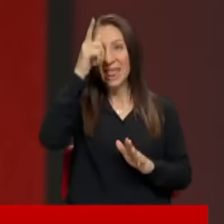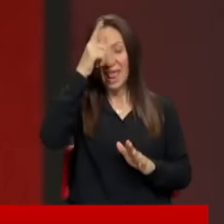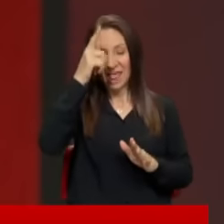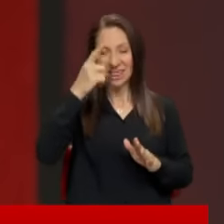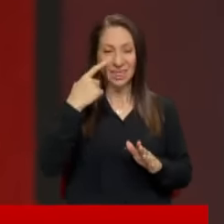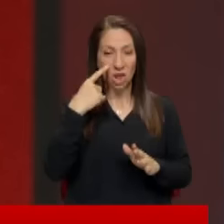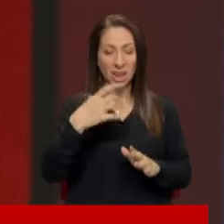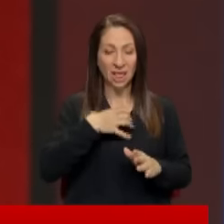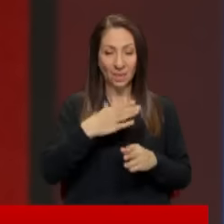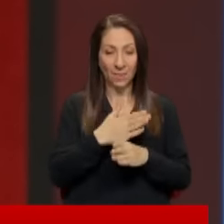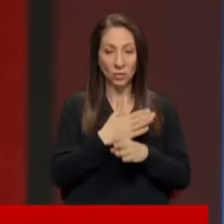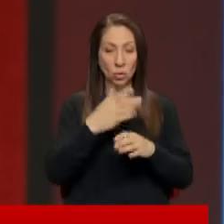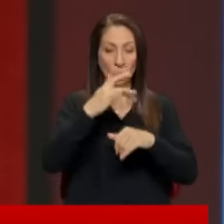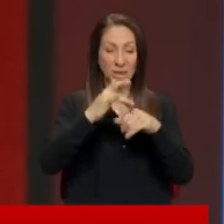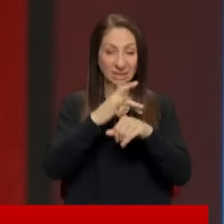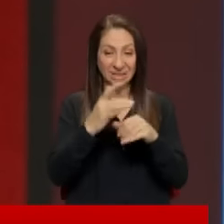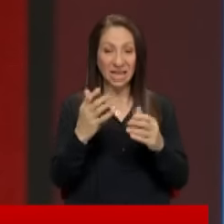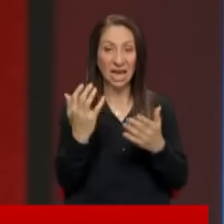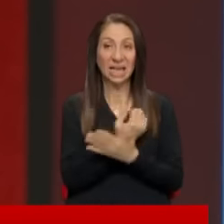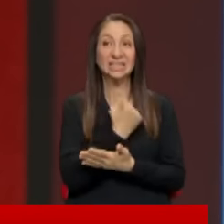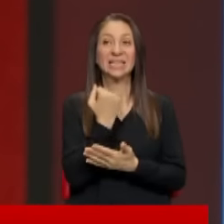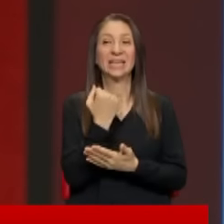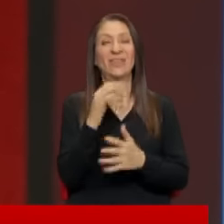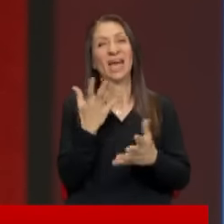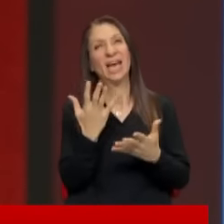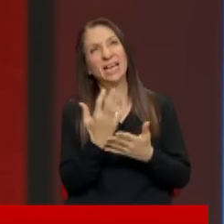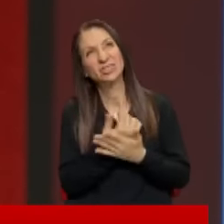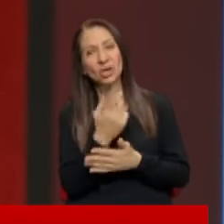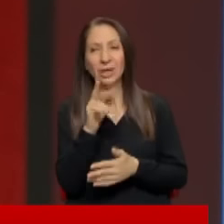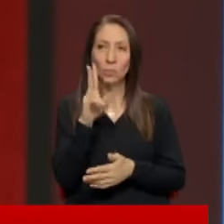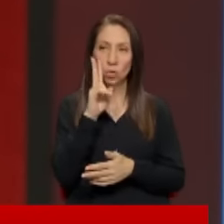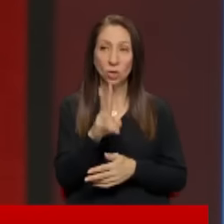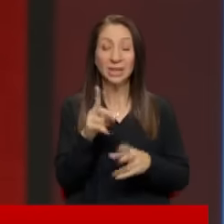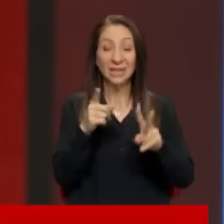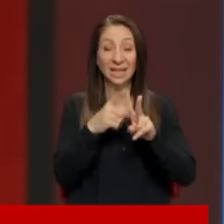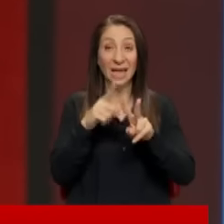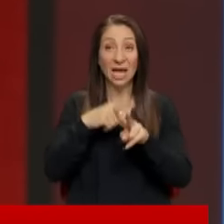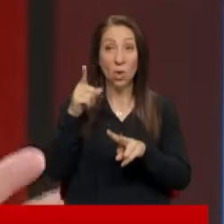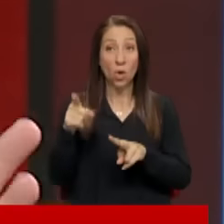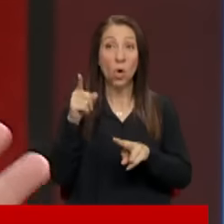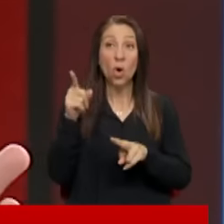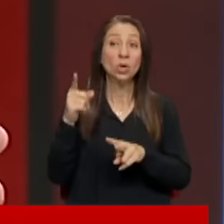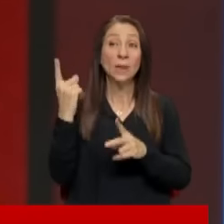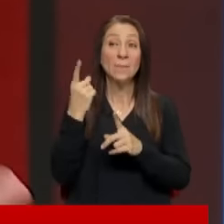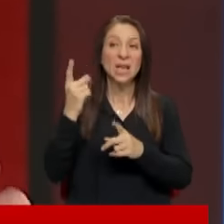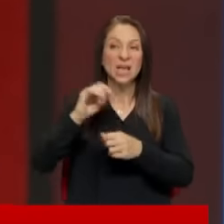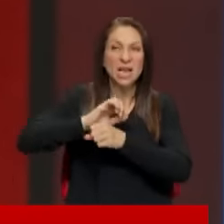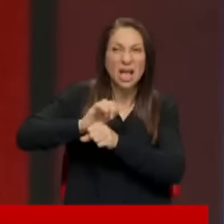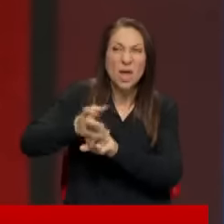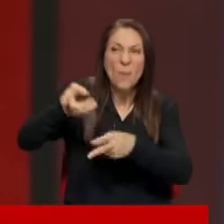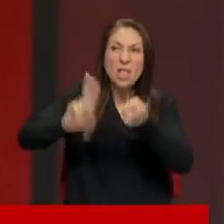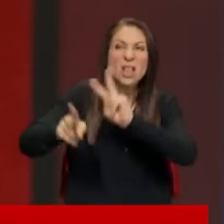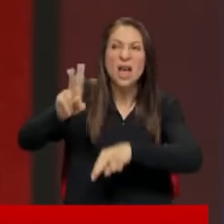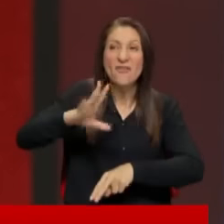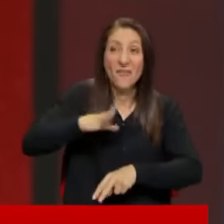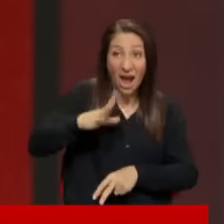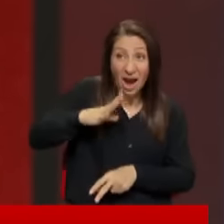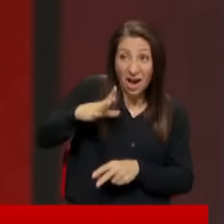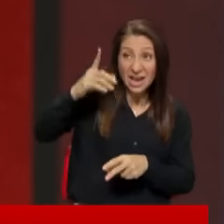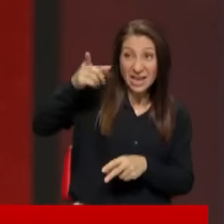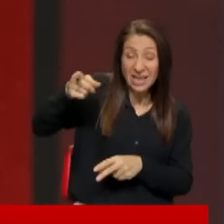kendi memleketinde, ülkesinde kazandığı ya da kazanacak gibi görünüyor. Netanyahu, orada bir katliam gerçekleştiren